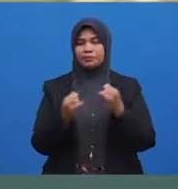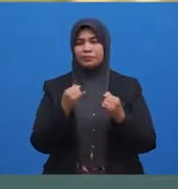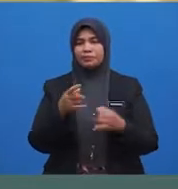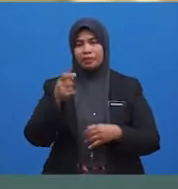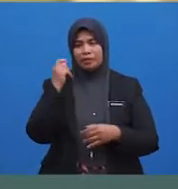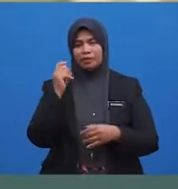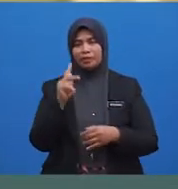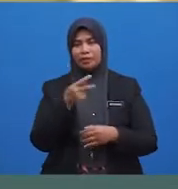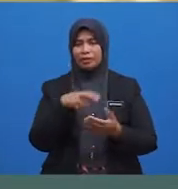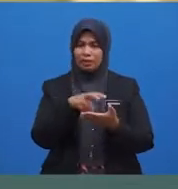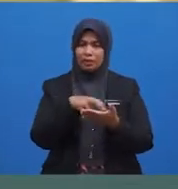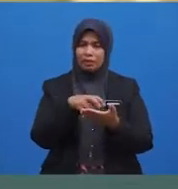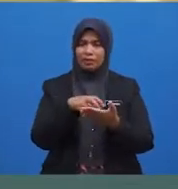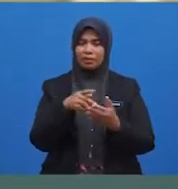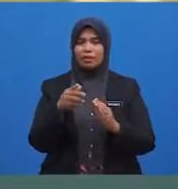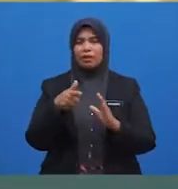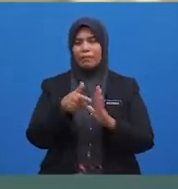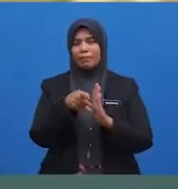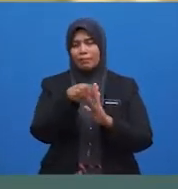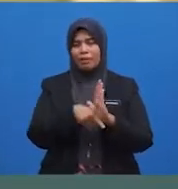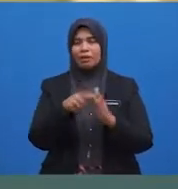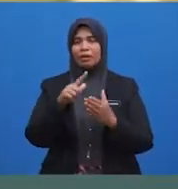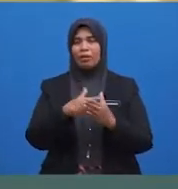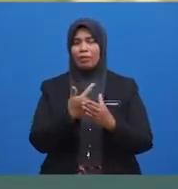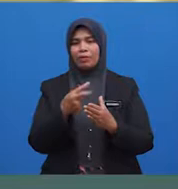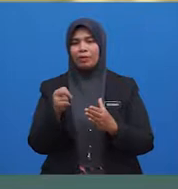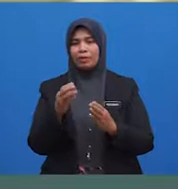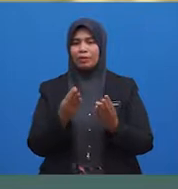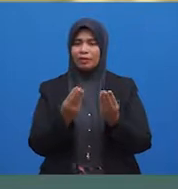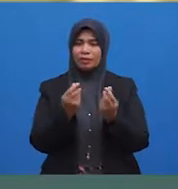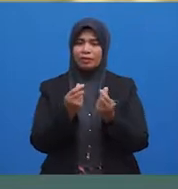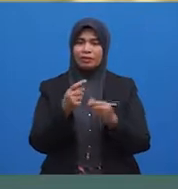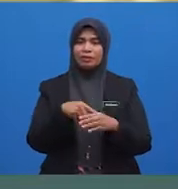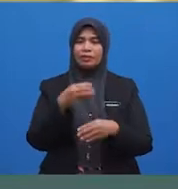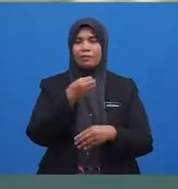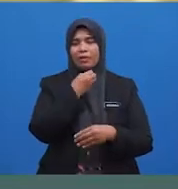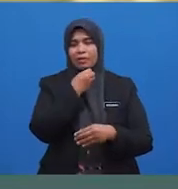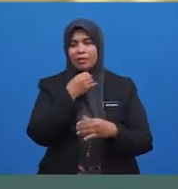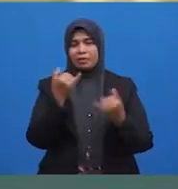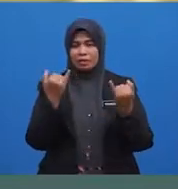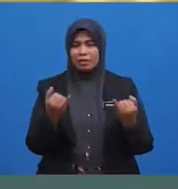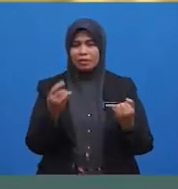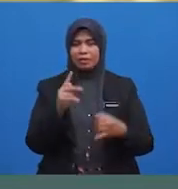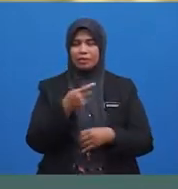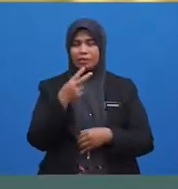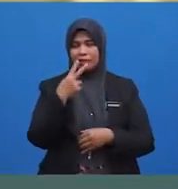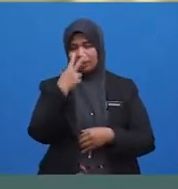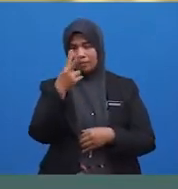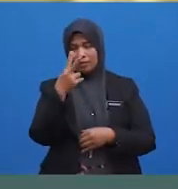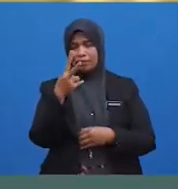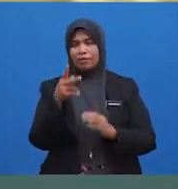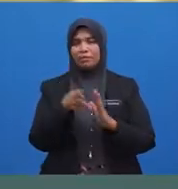meneroka perlombongan biji timah di negeri Perak pada abad ke-19, sekarang kita lihat pula